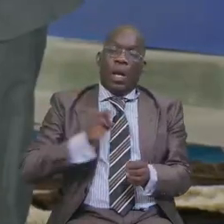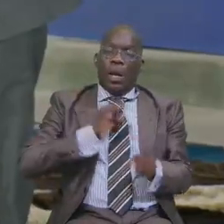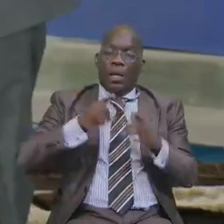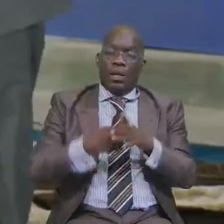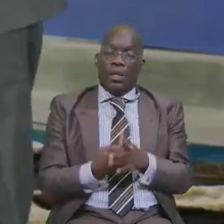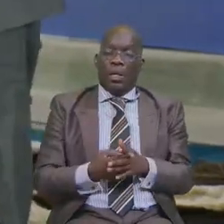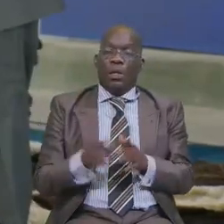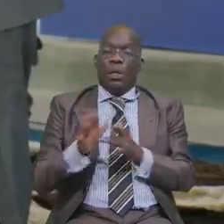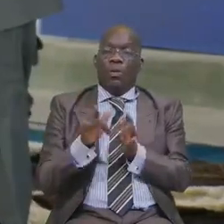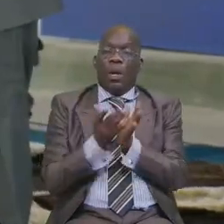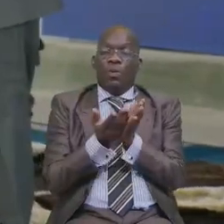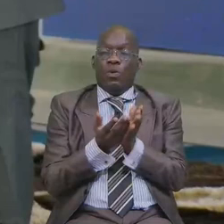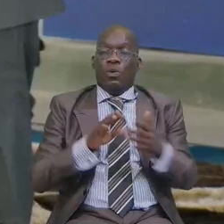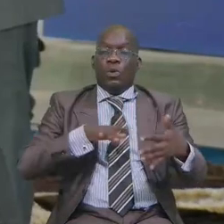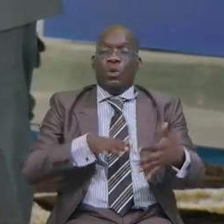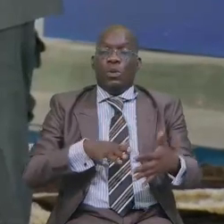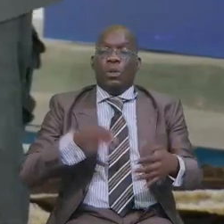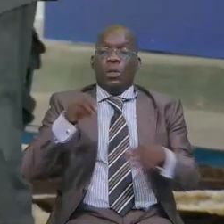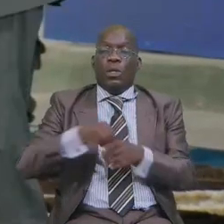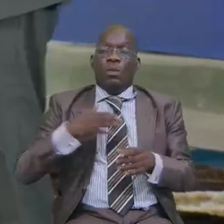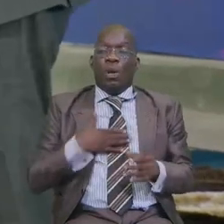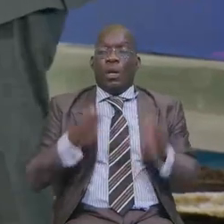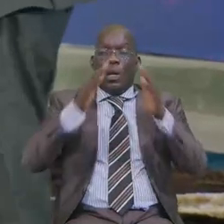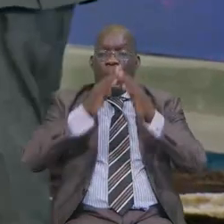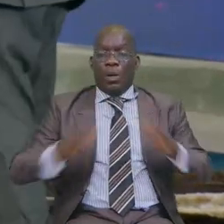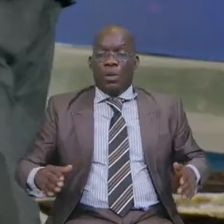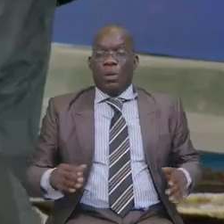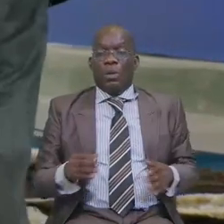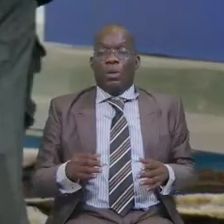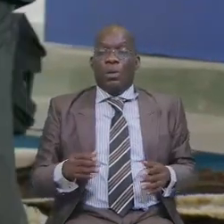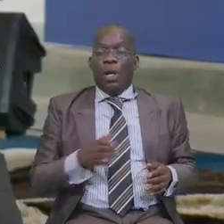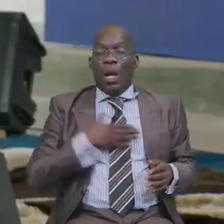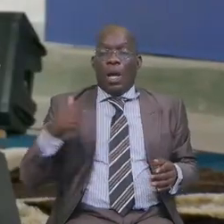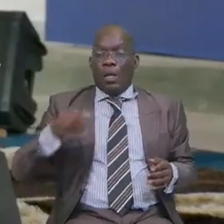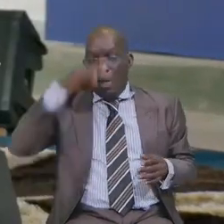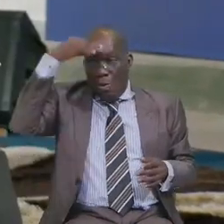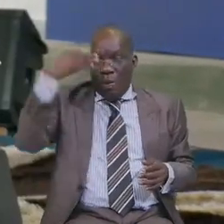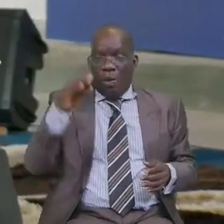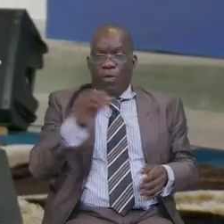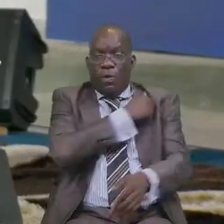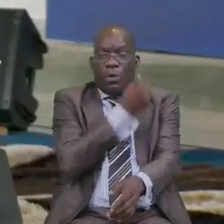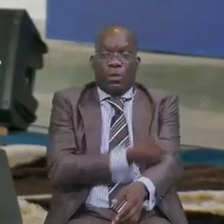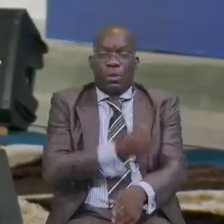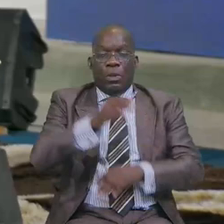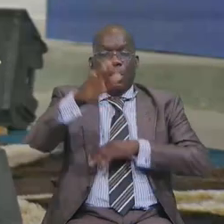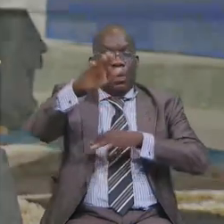quelques personnes dans mon appartement. Et des hommes d'autorité m'ont appelé. Ils ont